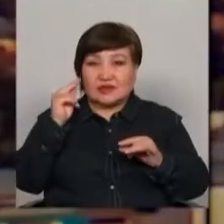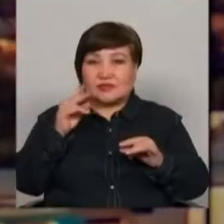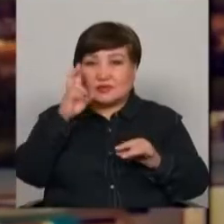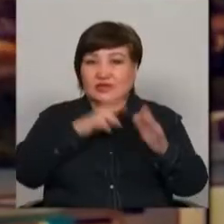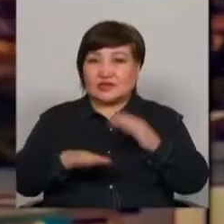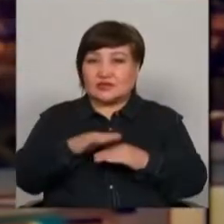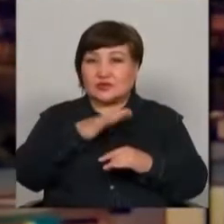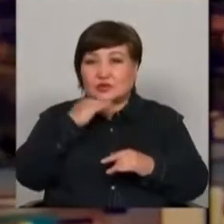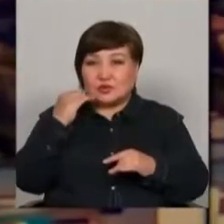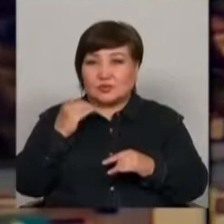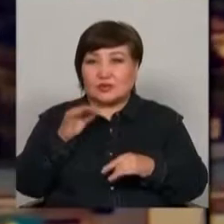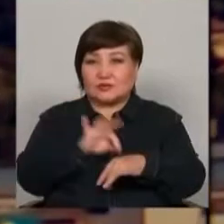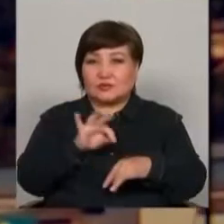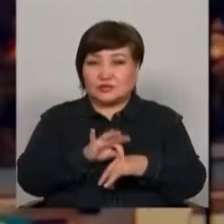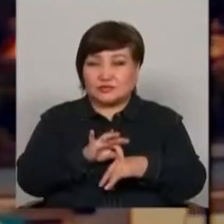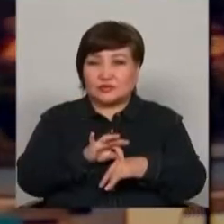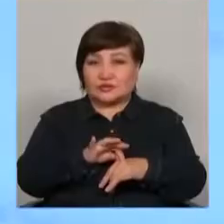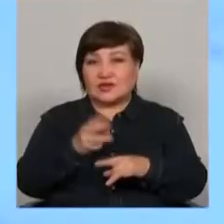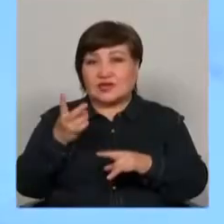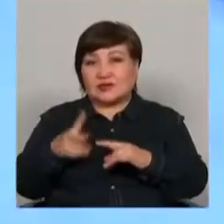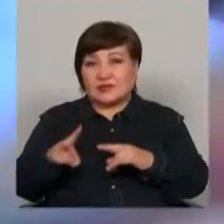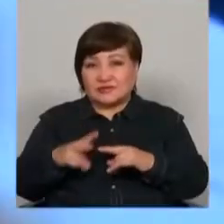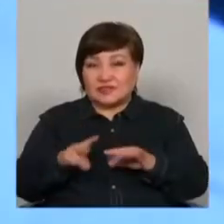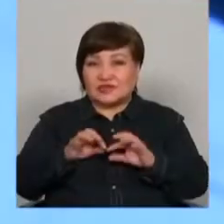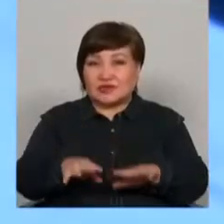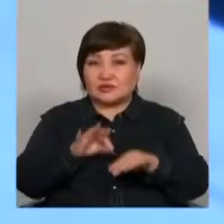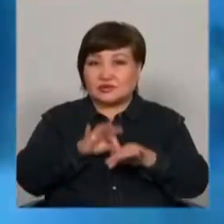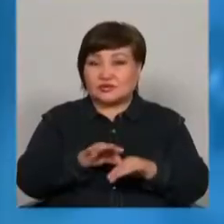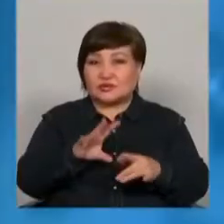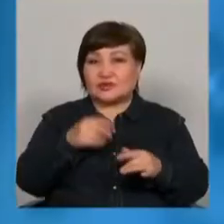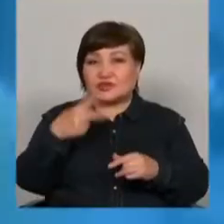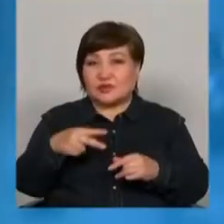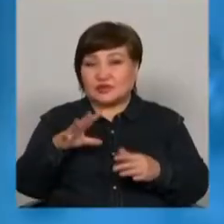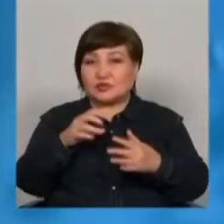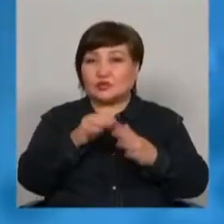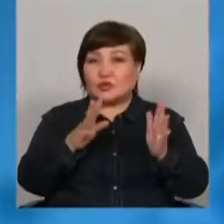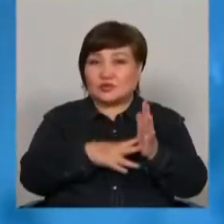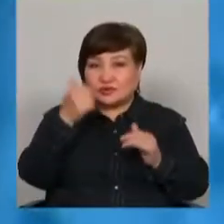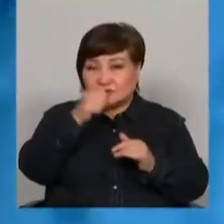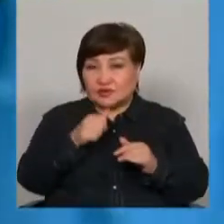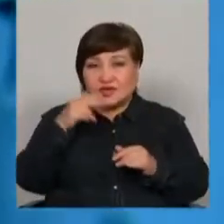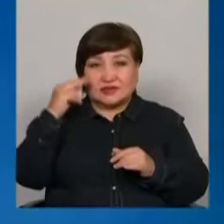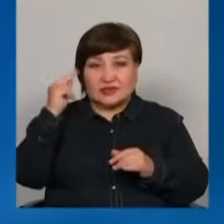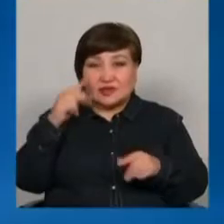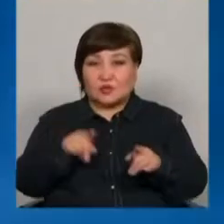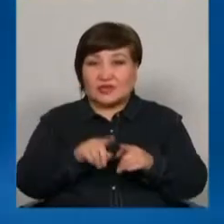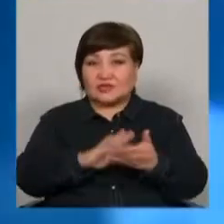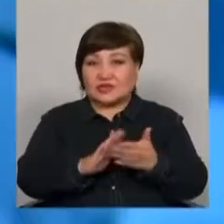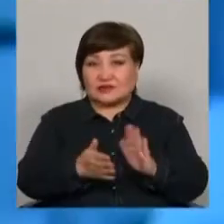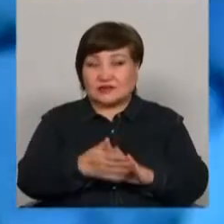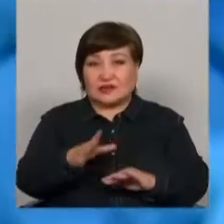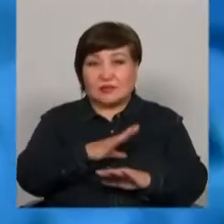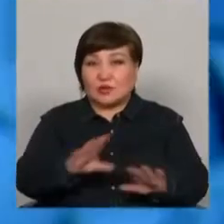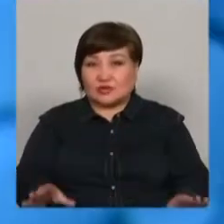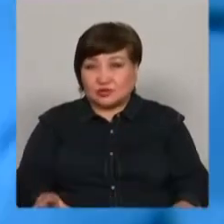зарарсыздандыру шараларын жүргізді. Бірақ 2020-дағыдай немесе 2019 жылғыдай Қытайда ондай жағдайлар болған жоқ. Және де біздің